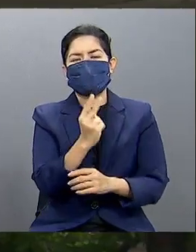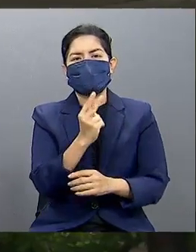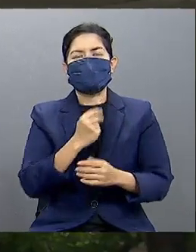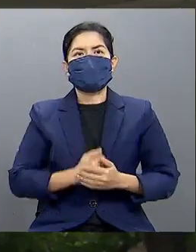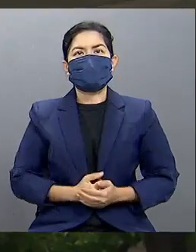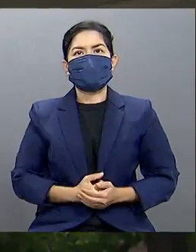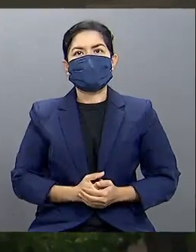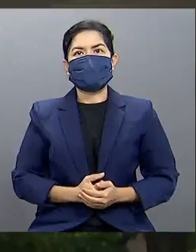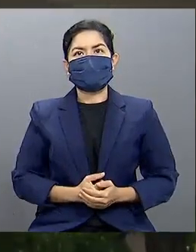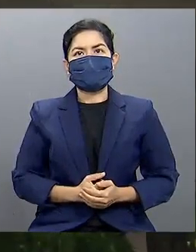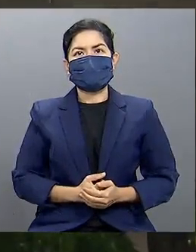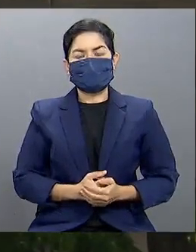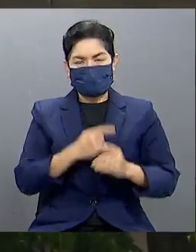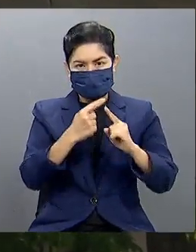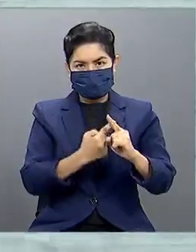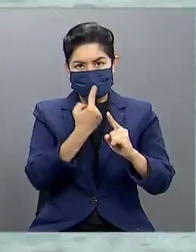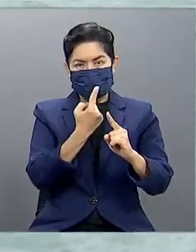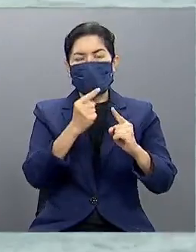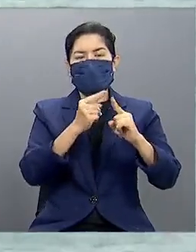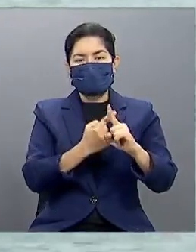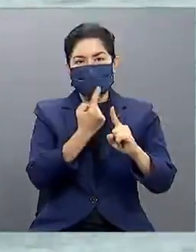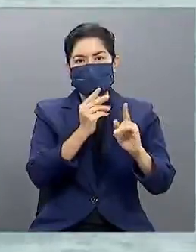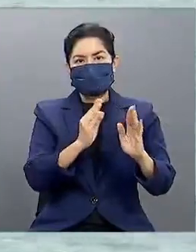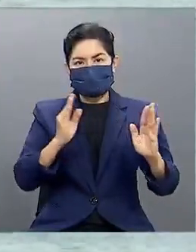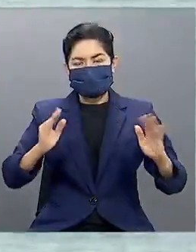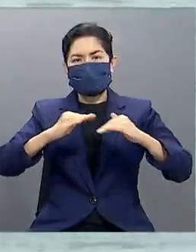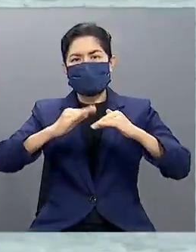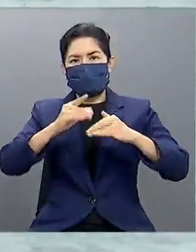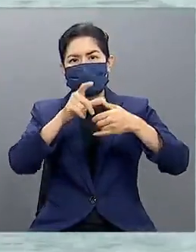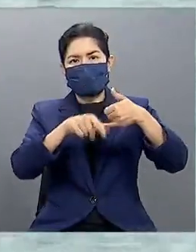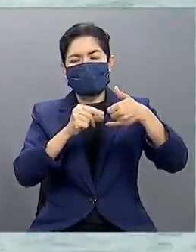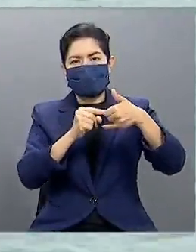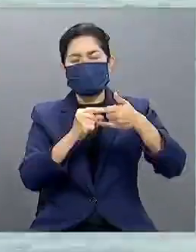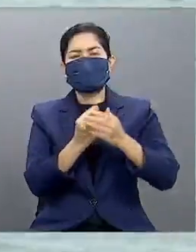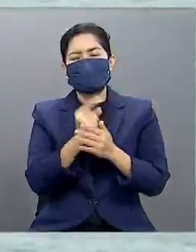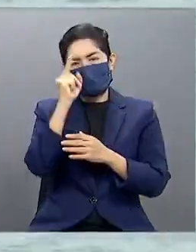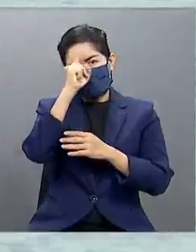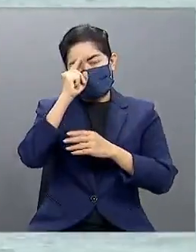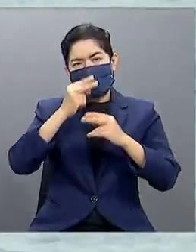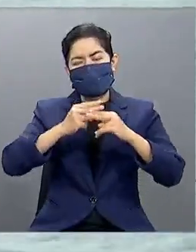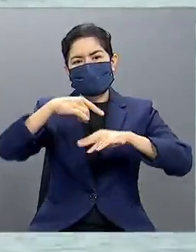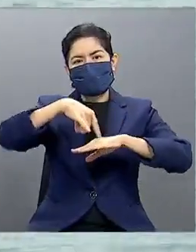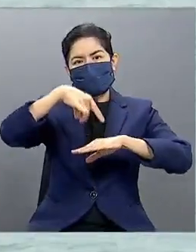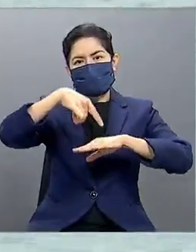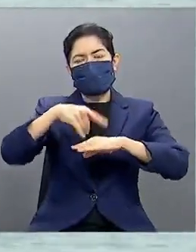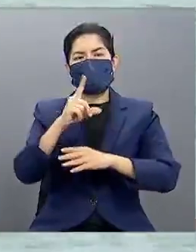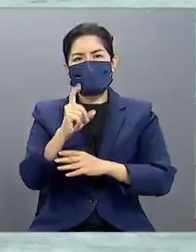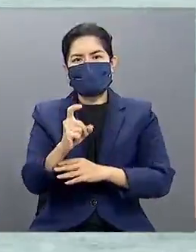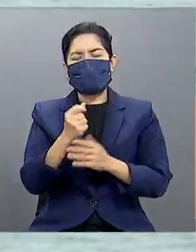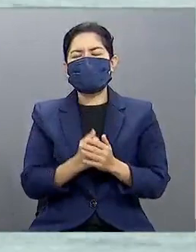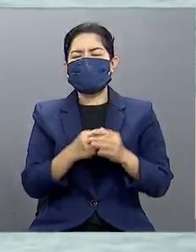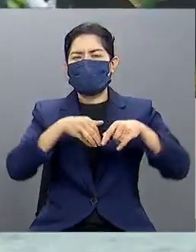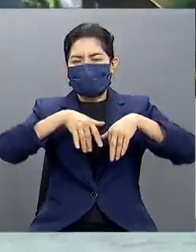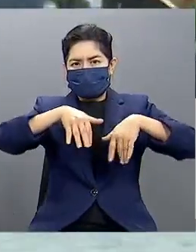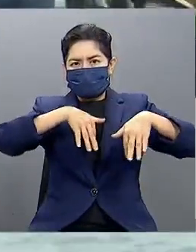มากกว่า1เดือนแล้วนะคะที่นางสาวภัทรธิดาเสียชีวิตท่ามกลางความสงสัยของคนในสังคมรวมไปถึงครอบ